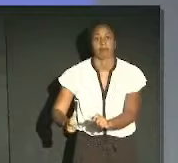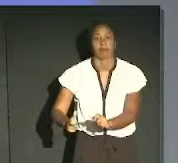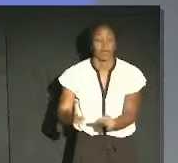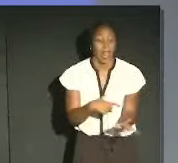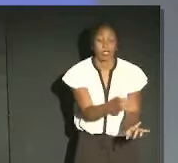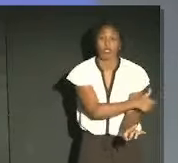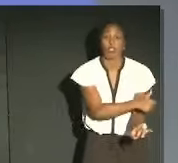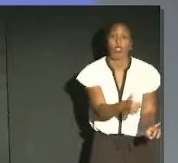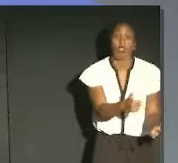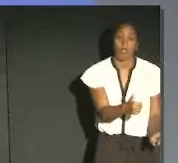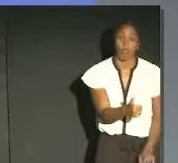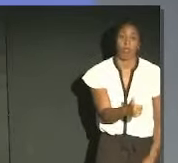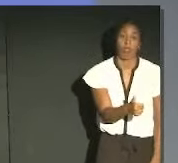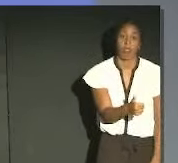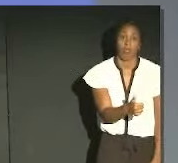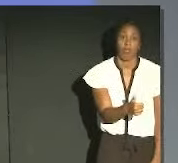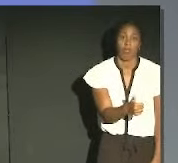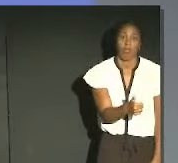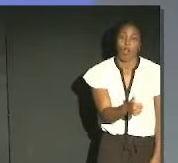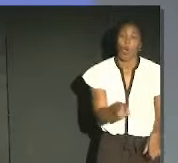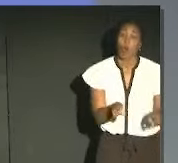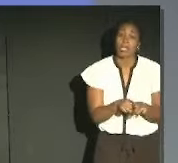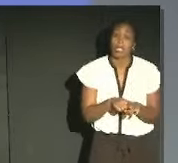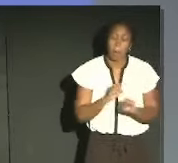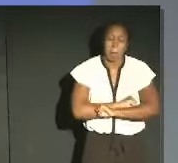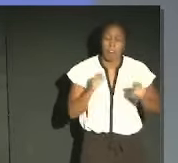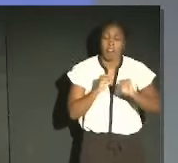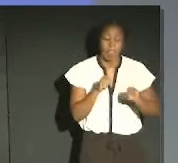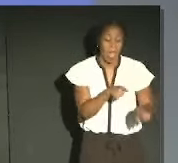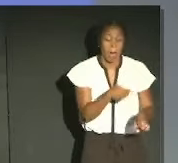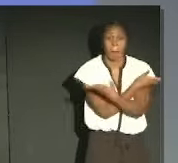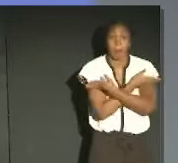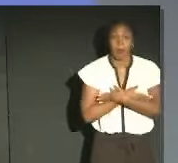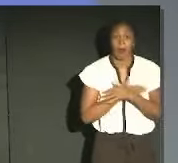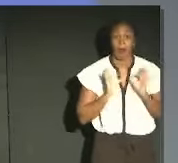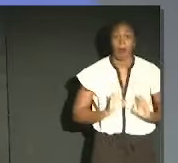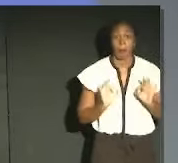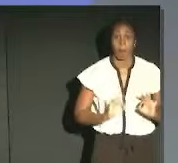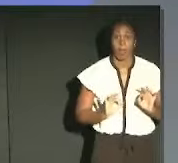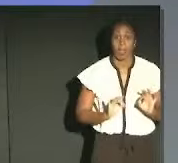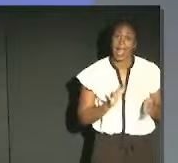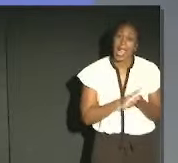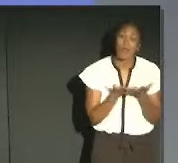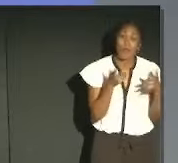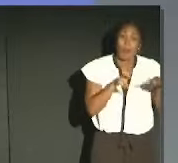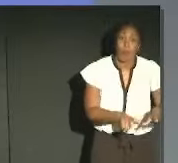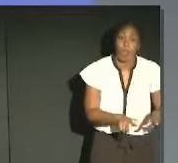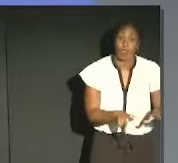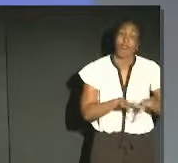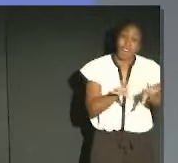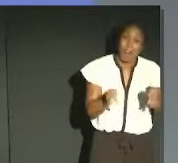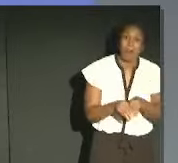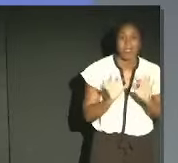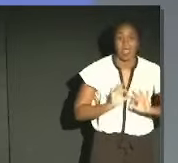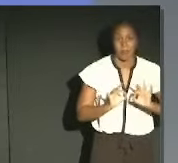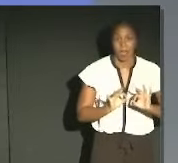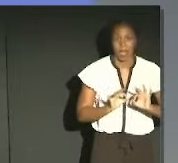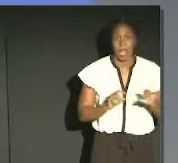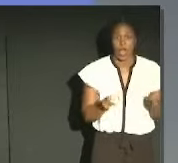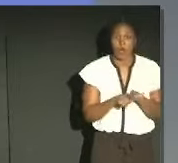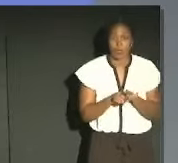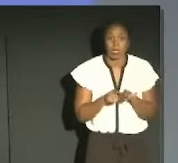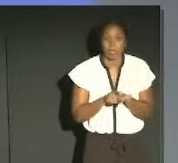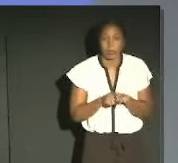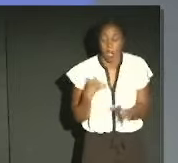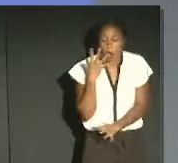dans l'explosion elle avait dû être amputée de ses bras et que maintenant cette petite fille de 8 mois se retrouvver sans famille et à vivre dans